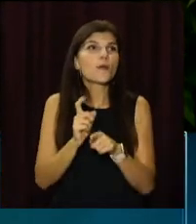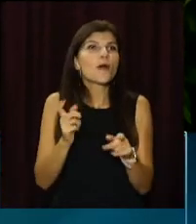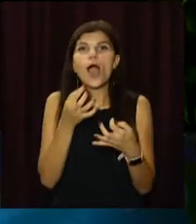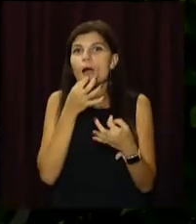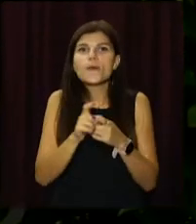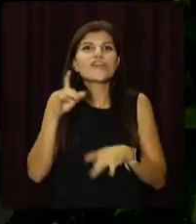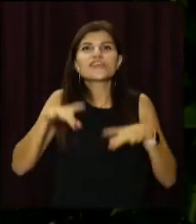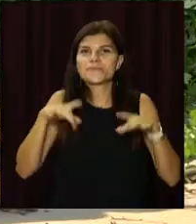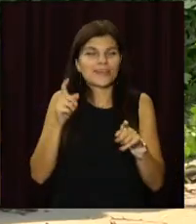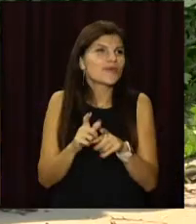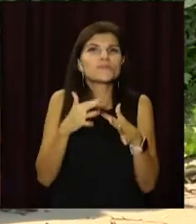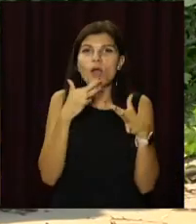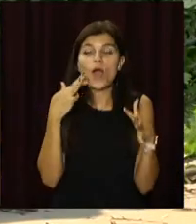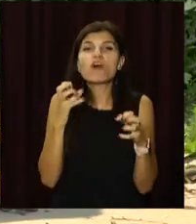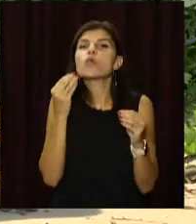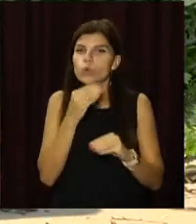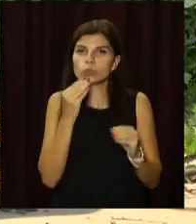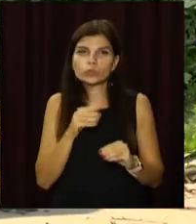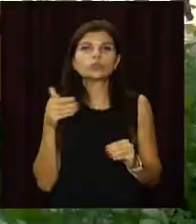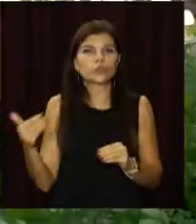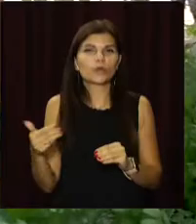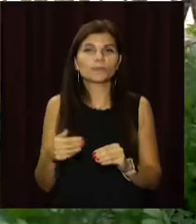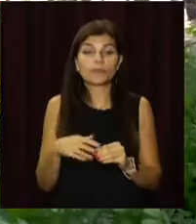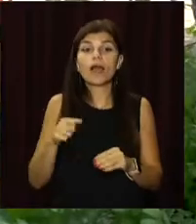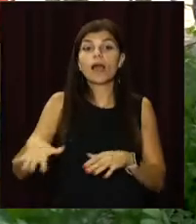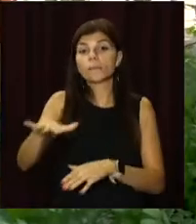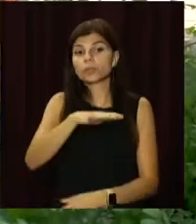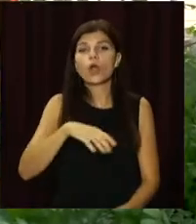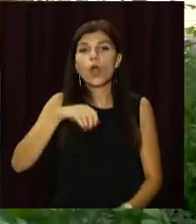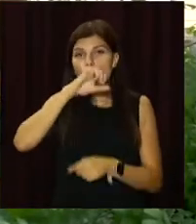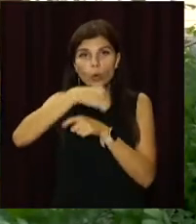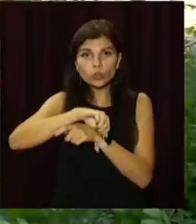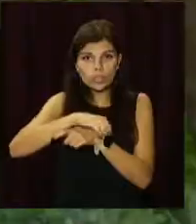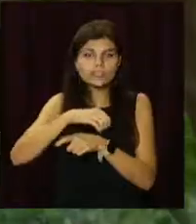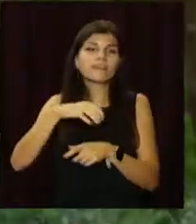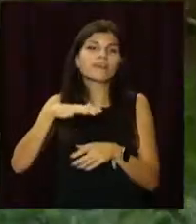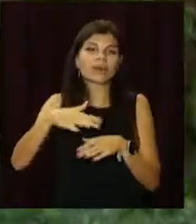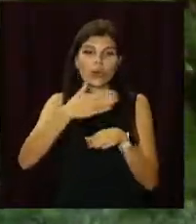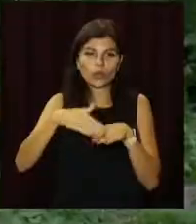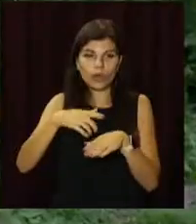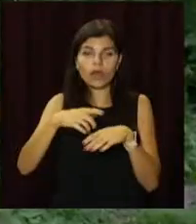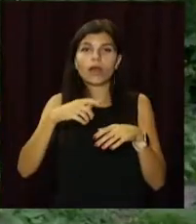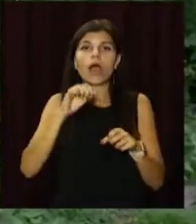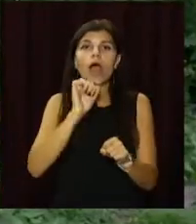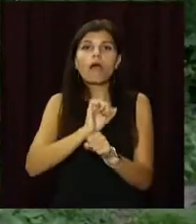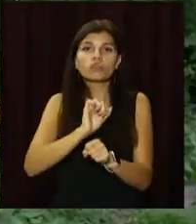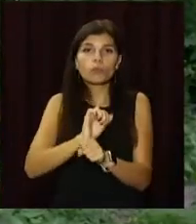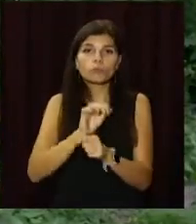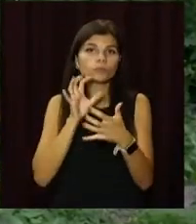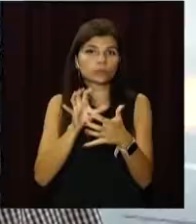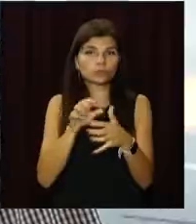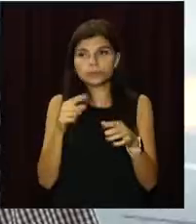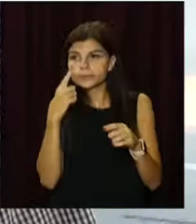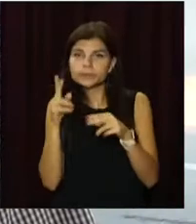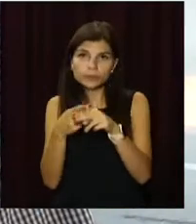В лучшу сторону. А на перехресті вулиць Грушевського та Звенигородського ремонтують автобусну зупинку, обрізають дерева та кущі, прибирають